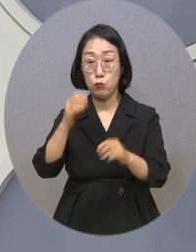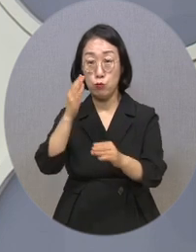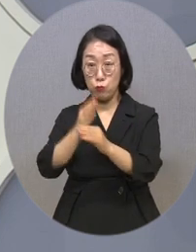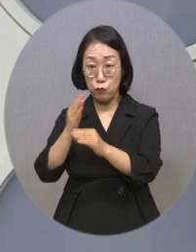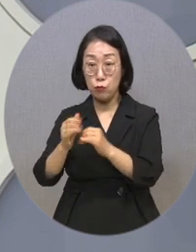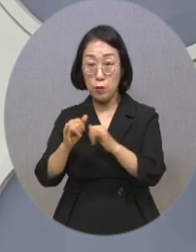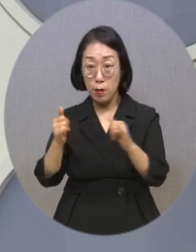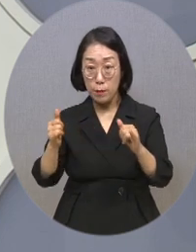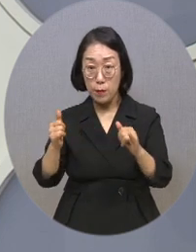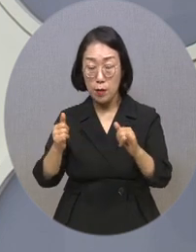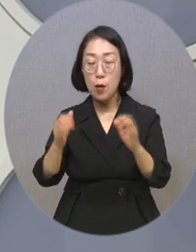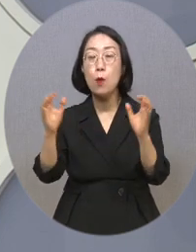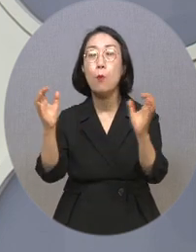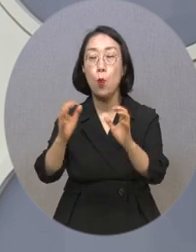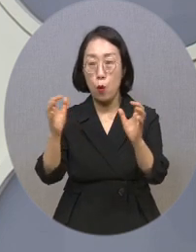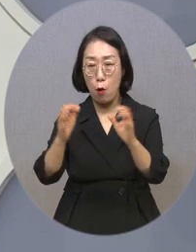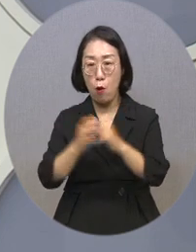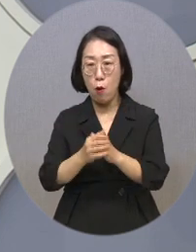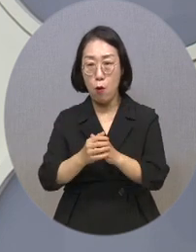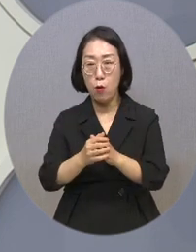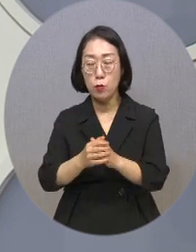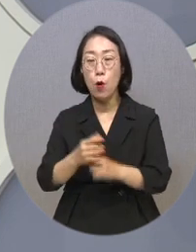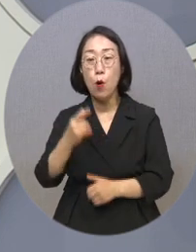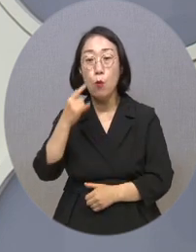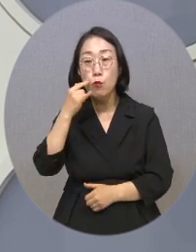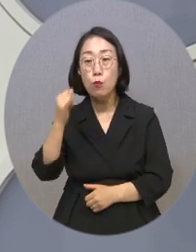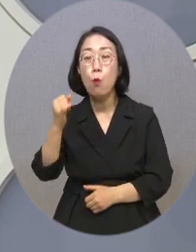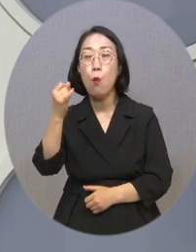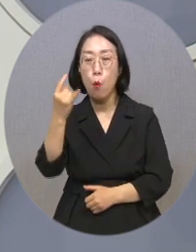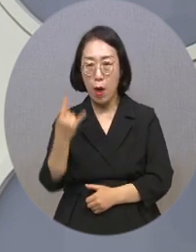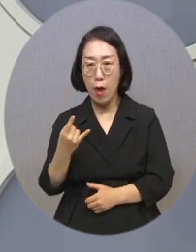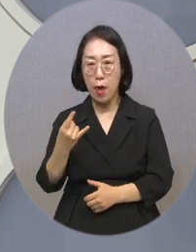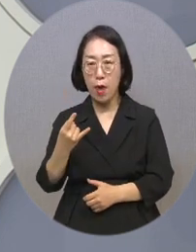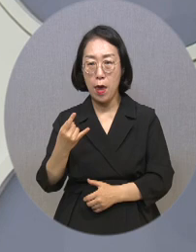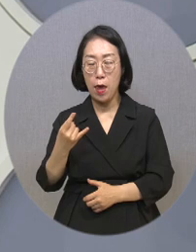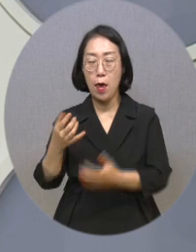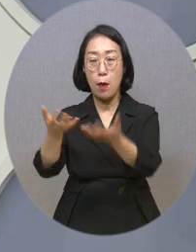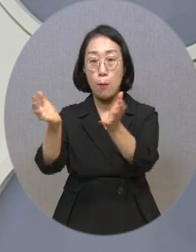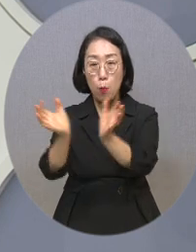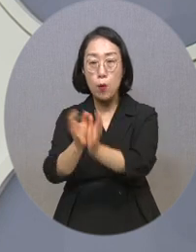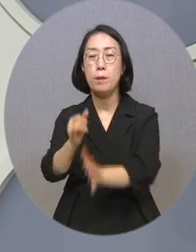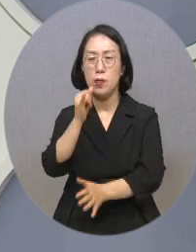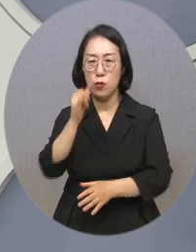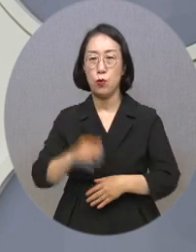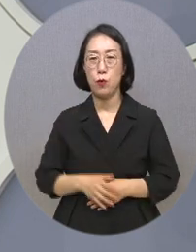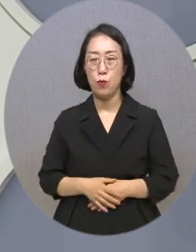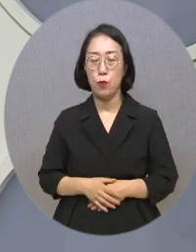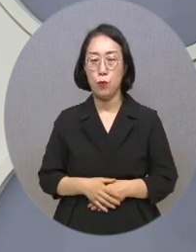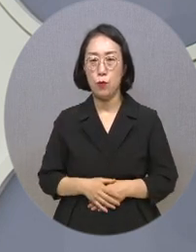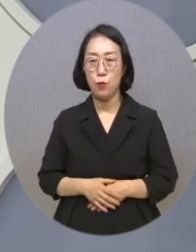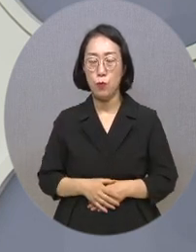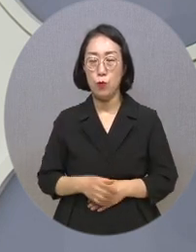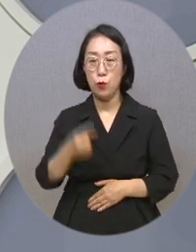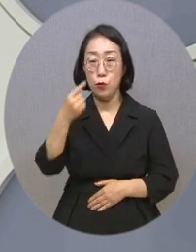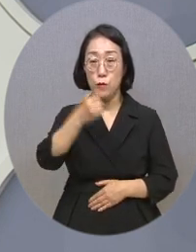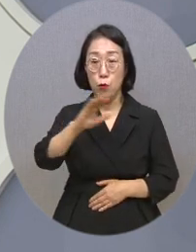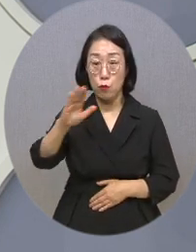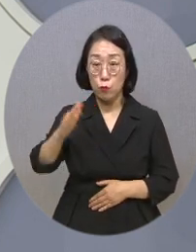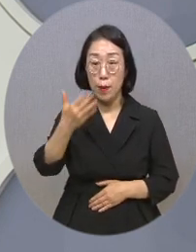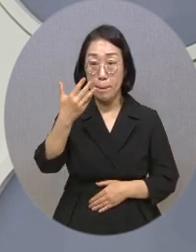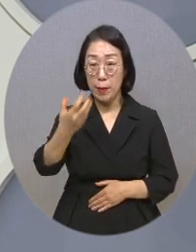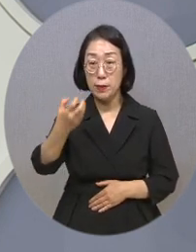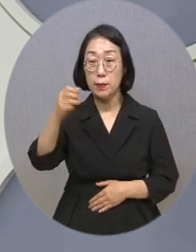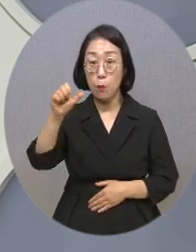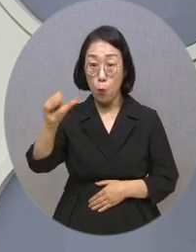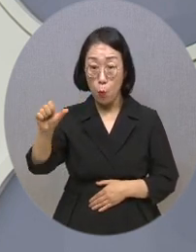분들이 모여서 자폐아 부모회를 하고 있었습니다. 그게 저기 그